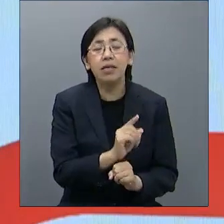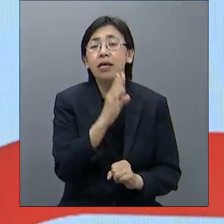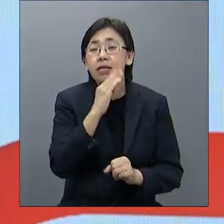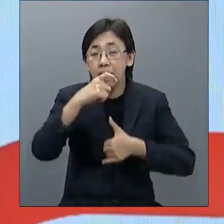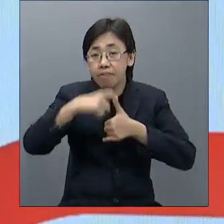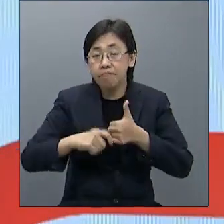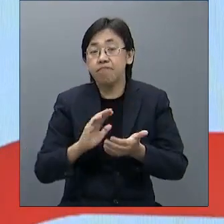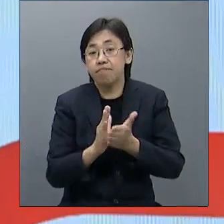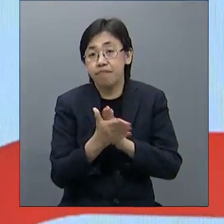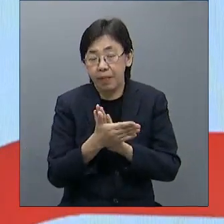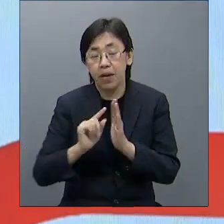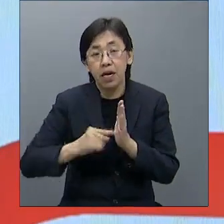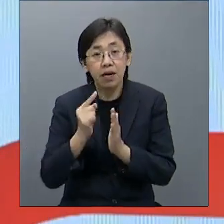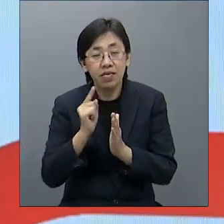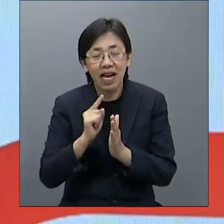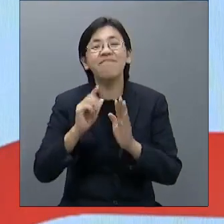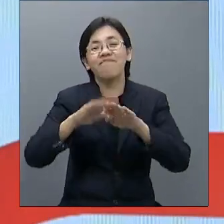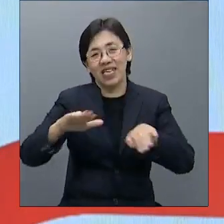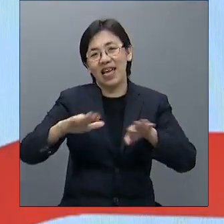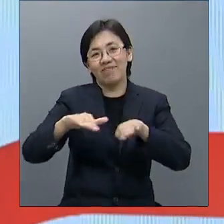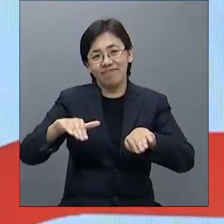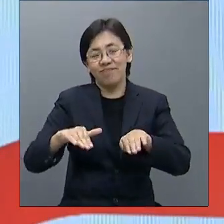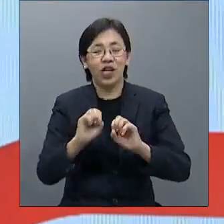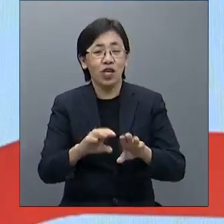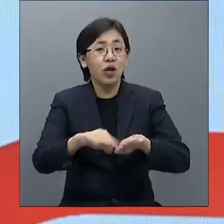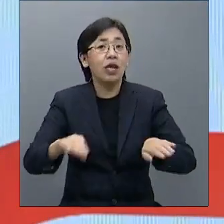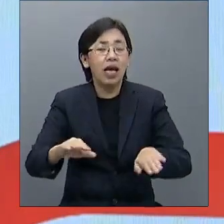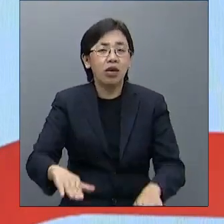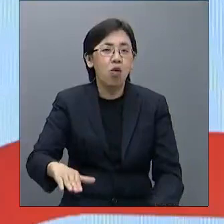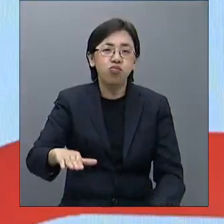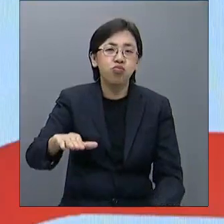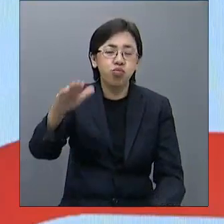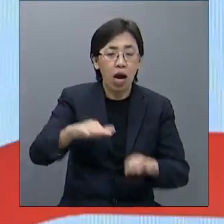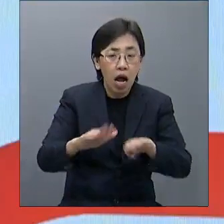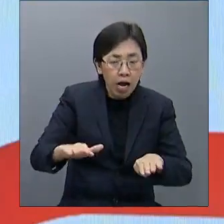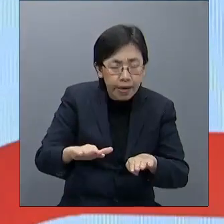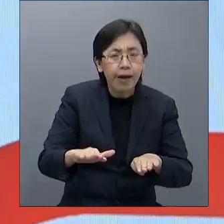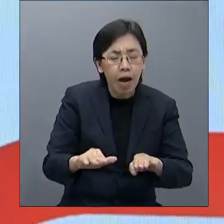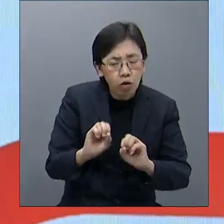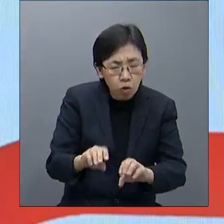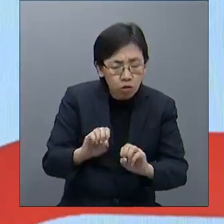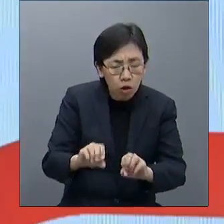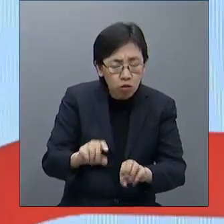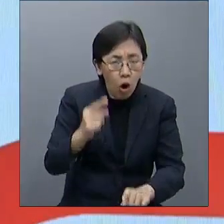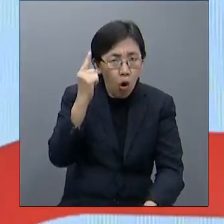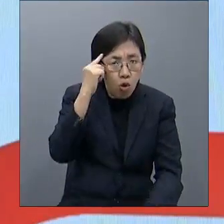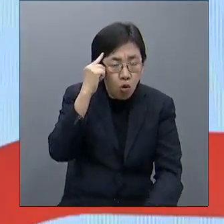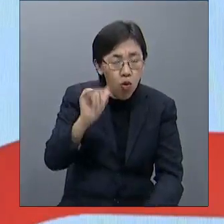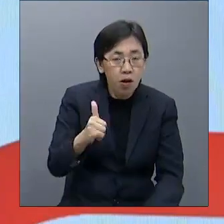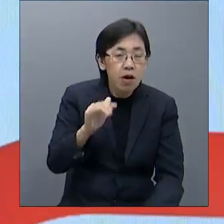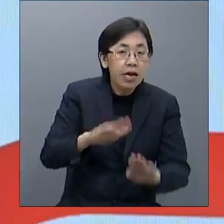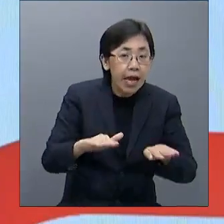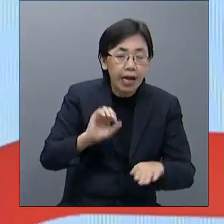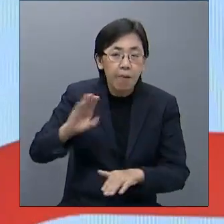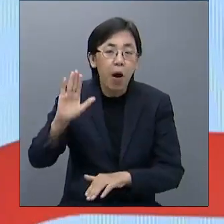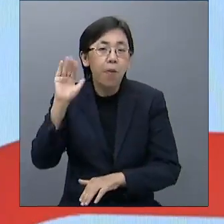รรมก็ต้องเริ่มที่เด็กๆเนี่ยแหละค่ะเริ่มตอนที่เขาเป็นเด็กๆและเด็กๆเองก็อาจจะเป็นกระบอกเสียงที่ช่วยให้คุณพ่อคุณแม่และคนในครอบครัว